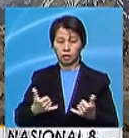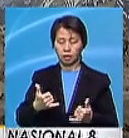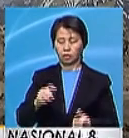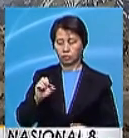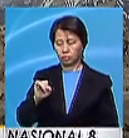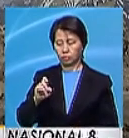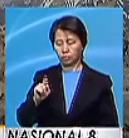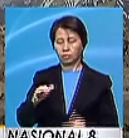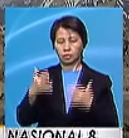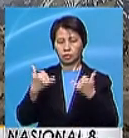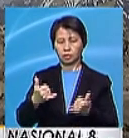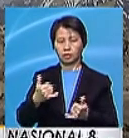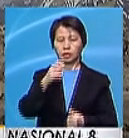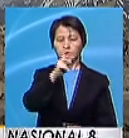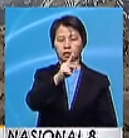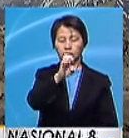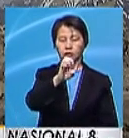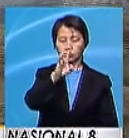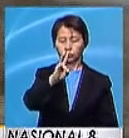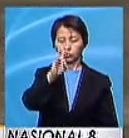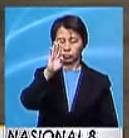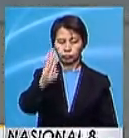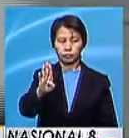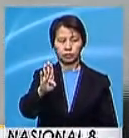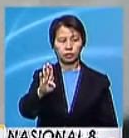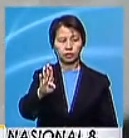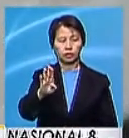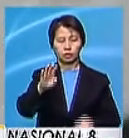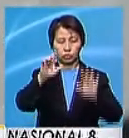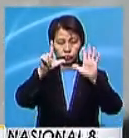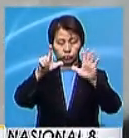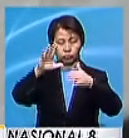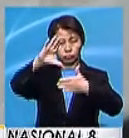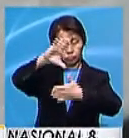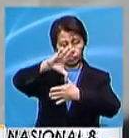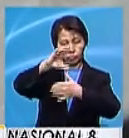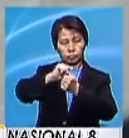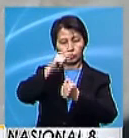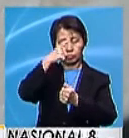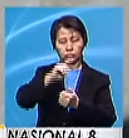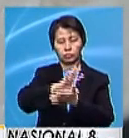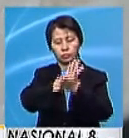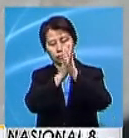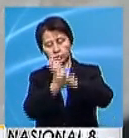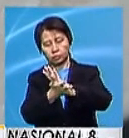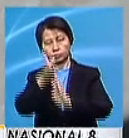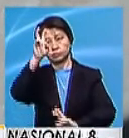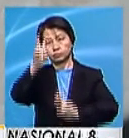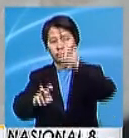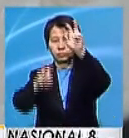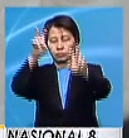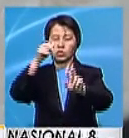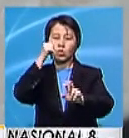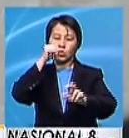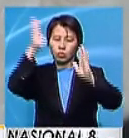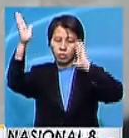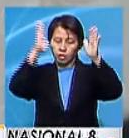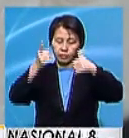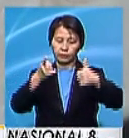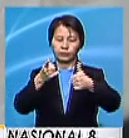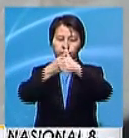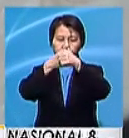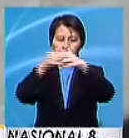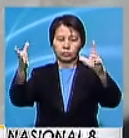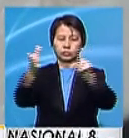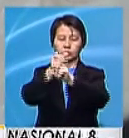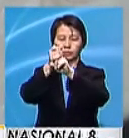misi dinamakan KE7B Sri Kandi Tujuh Benua, iaitu misi untuk menjadi pendaki wanita Malaysia pertama